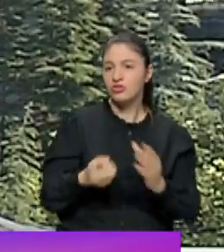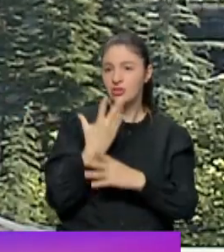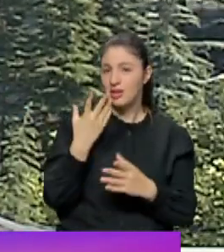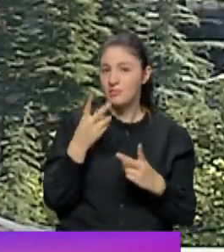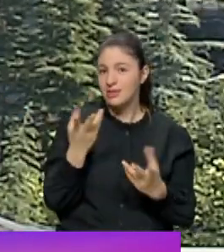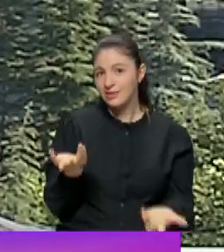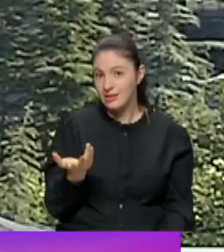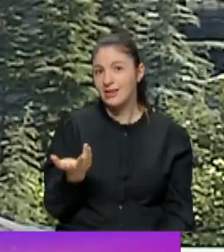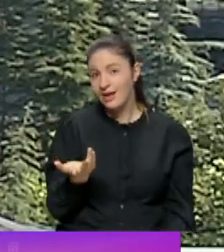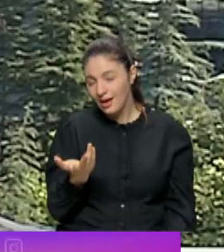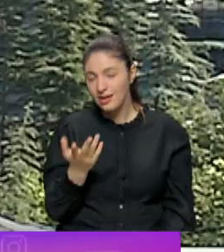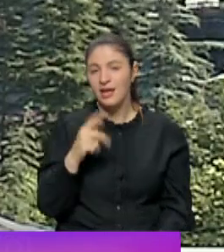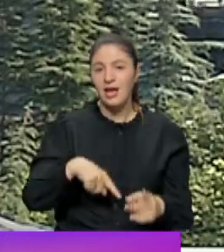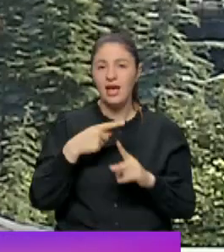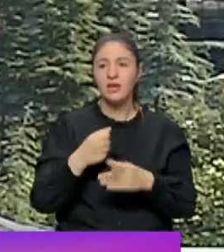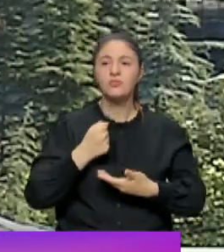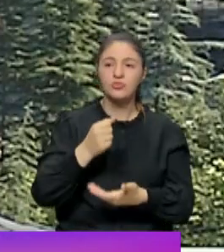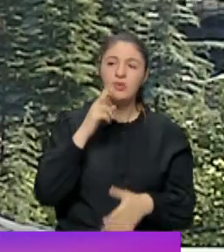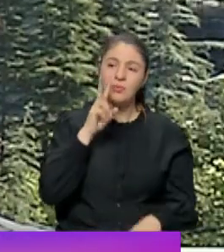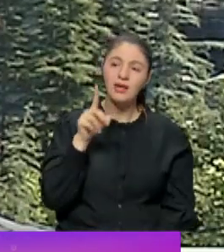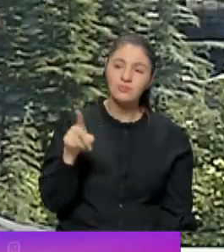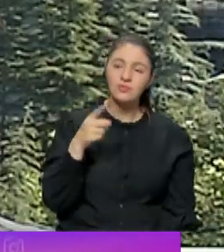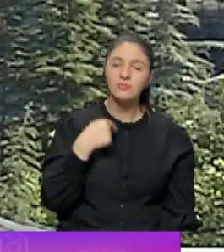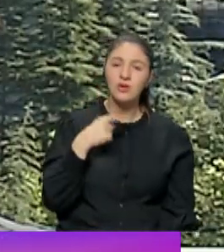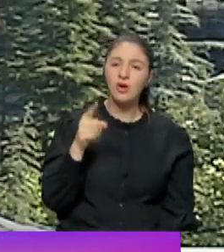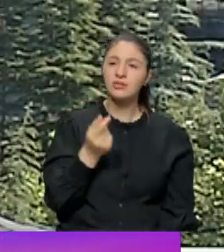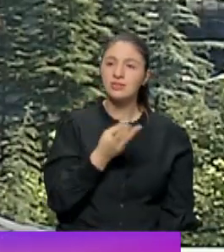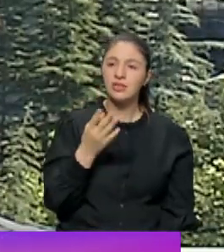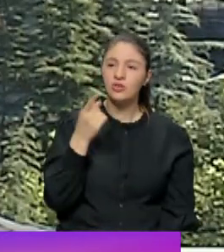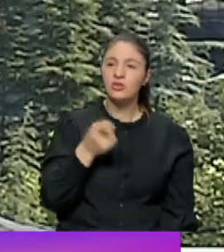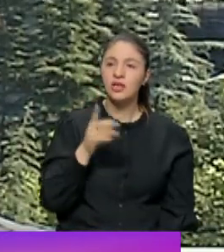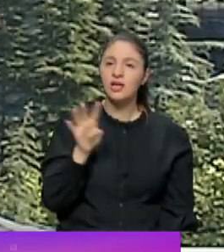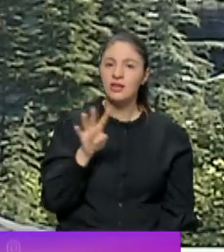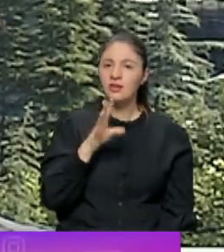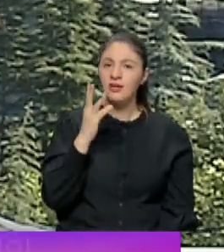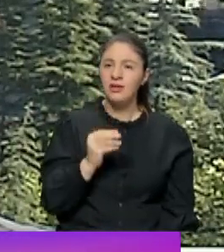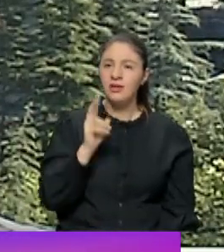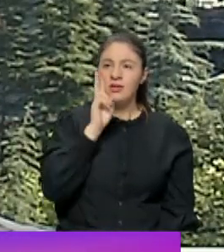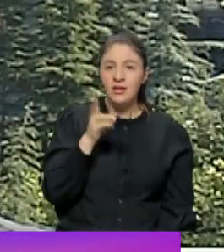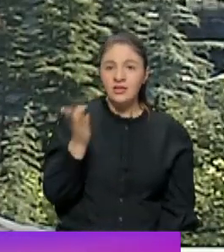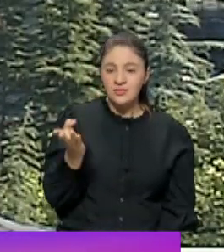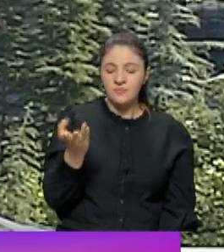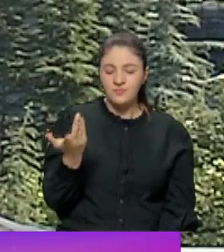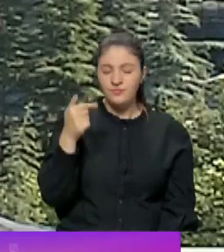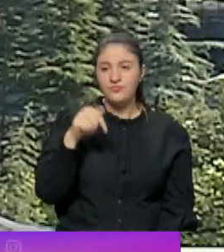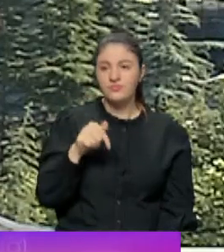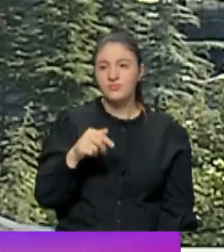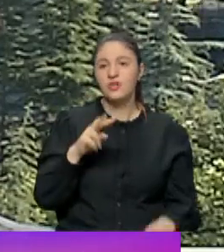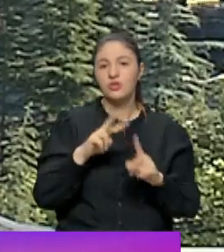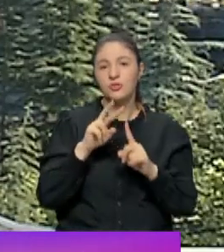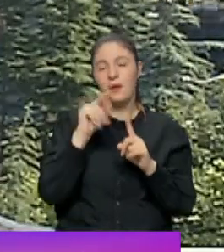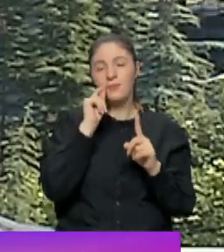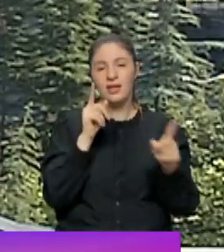bilirdi Ayrıca ek bir şeye baktığımızda Biz o rakımı yüzde 40 olarak görüyorduk ve şimdi de